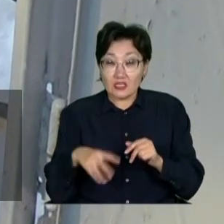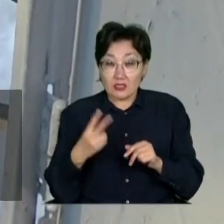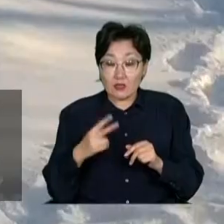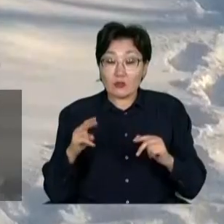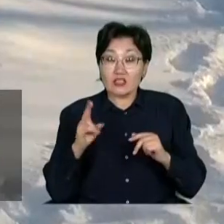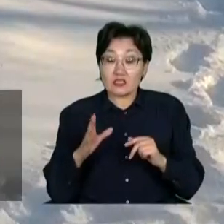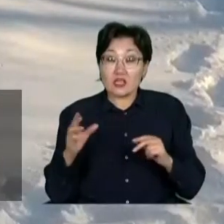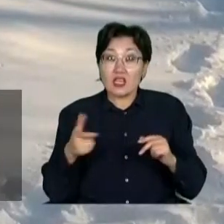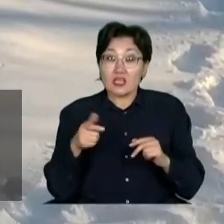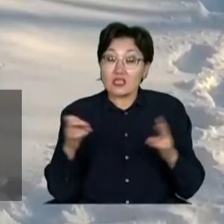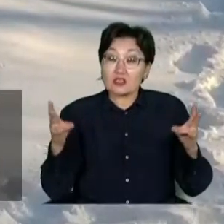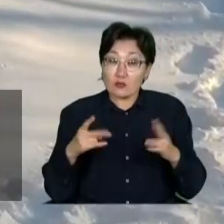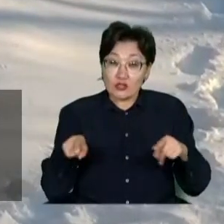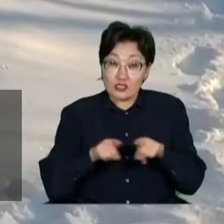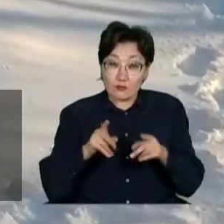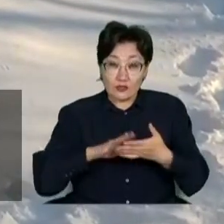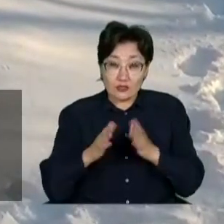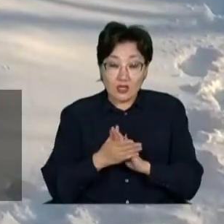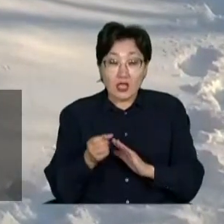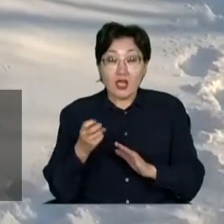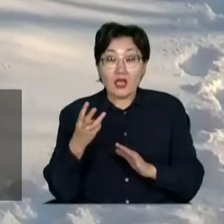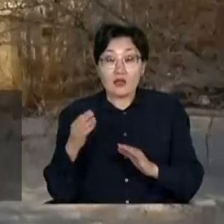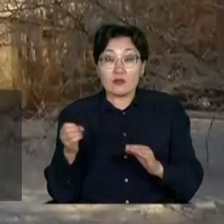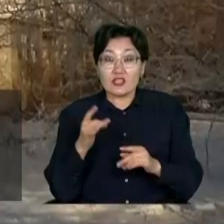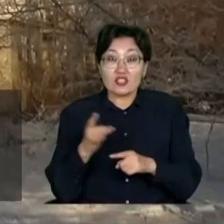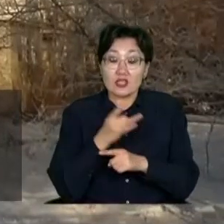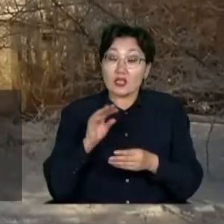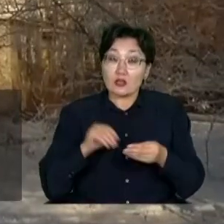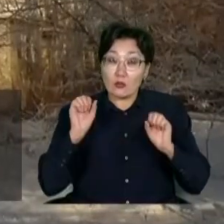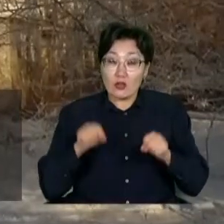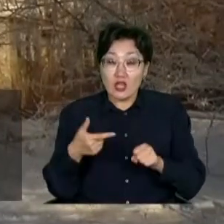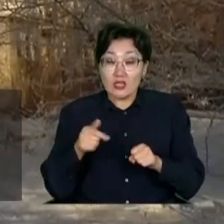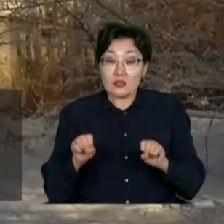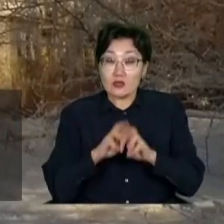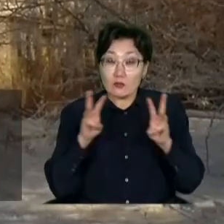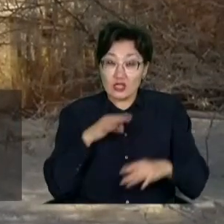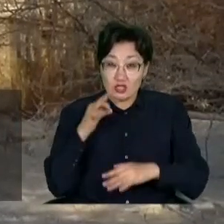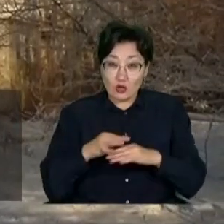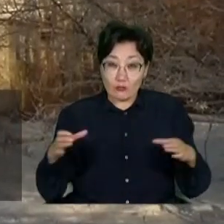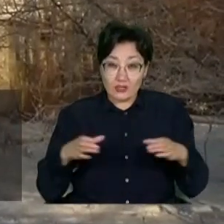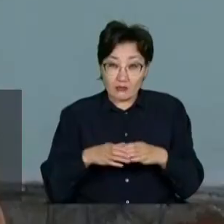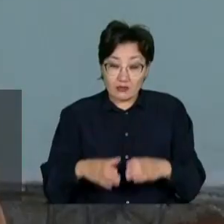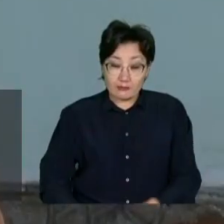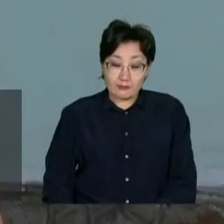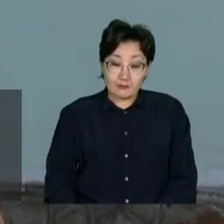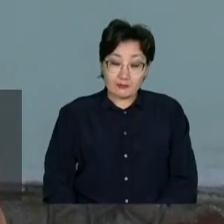пәтер газға мұқтаж. Мұндай жағдай әлі бірнеше рет қайталауы мүмкін дейді газбен қамтуға жауапты мекеме.